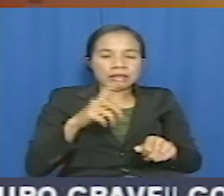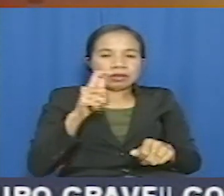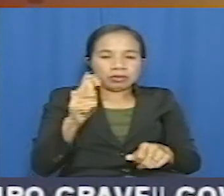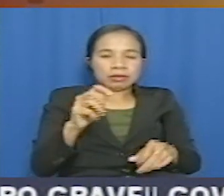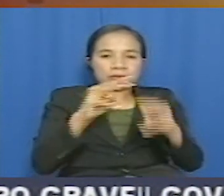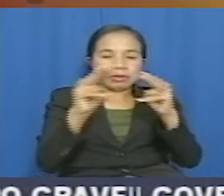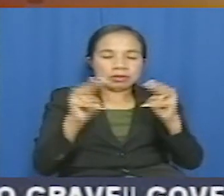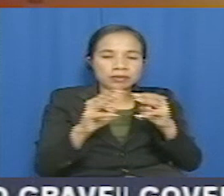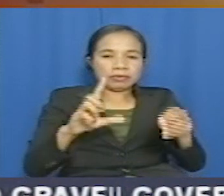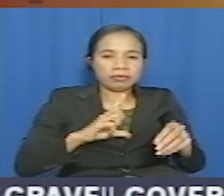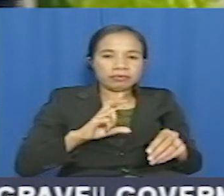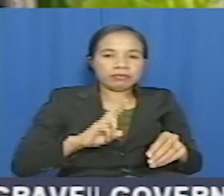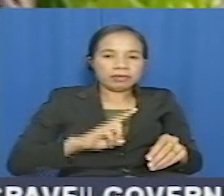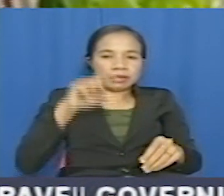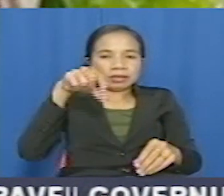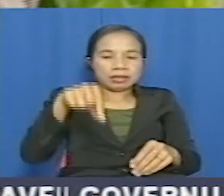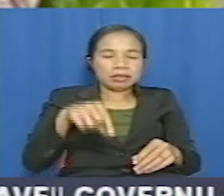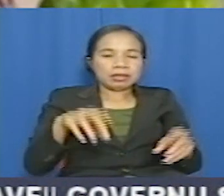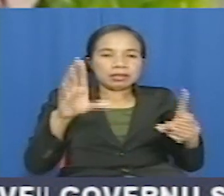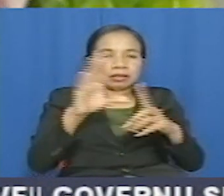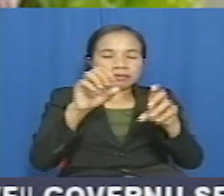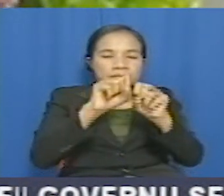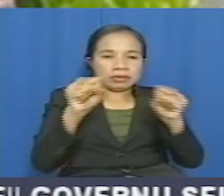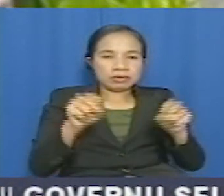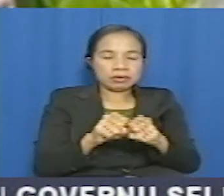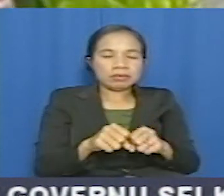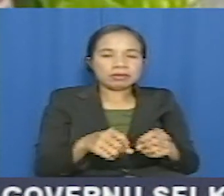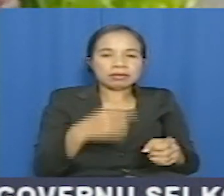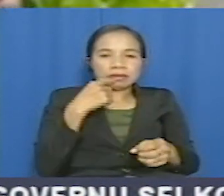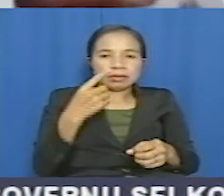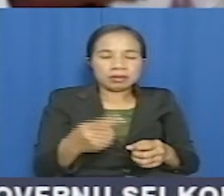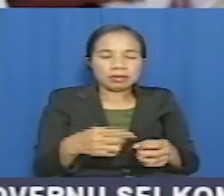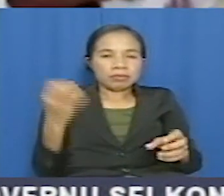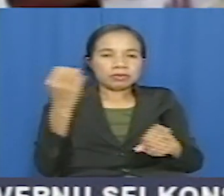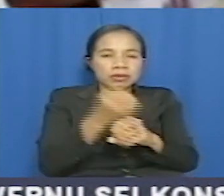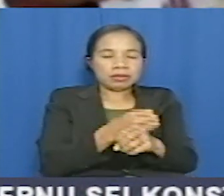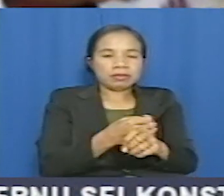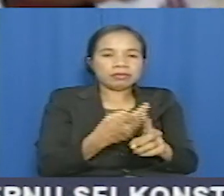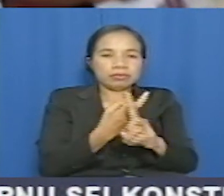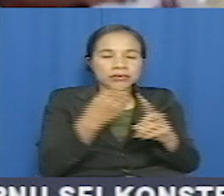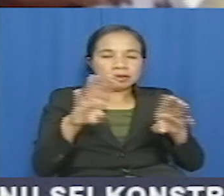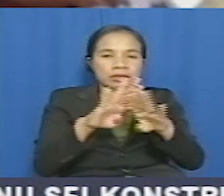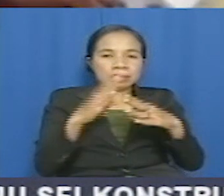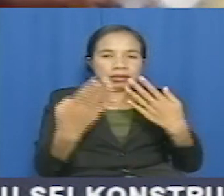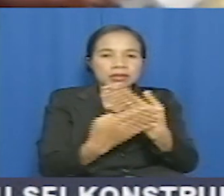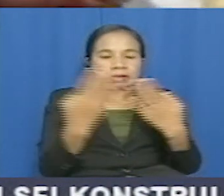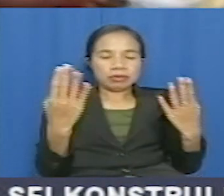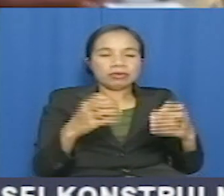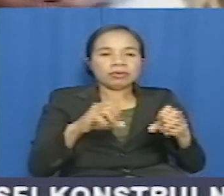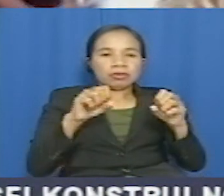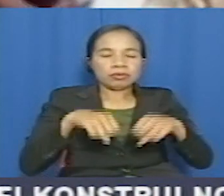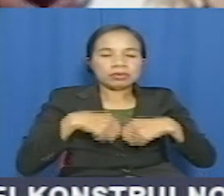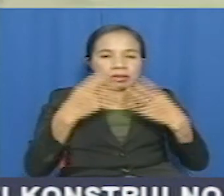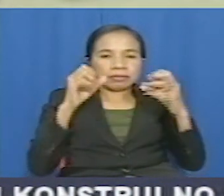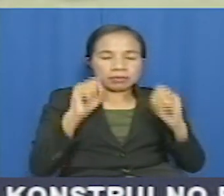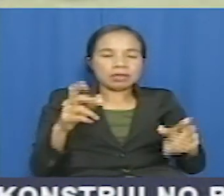municipio Vikeke. Sef suku di lor zasintu simene sateten objektivo husi lansamento ne o insamak bele protese